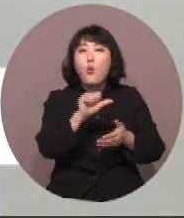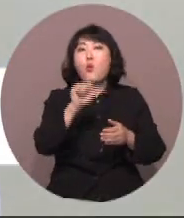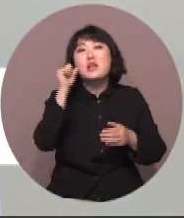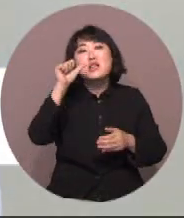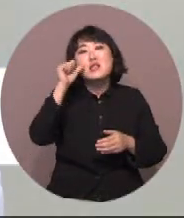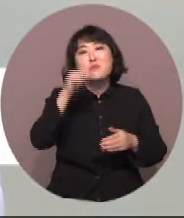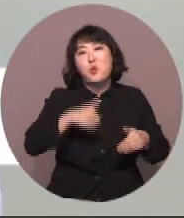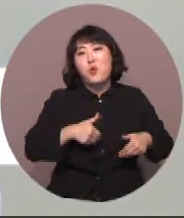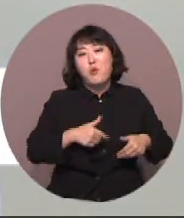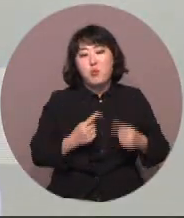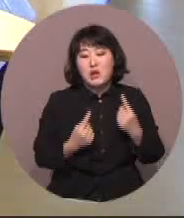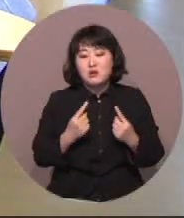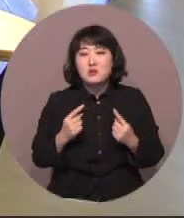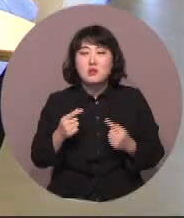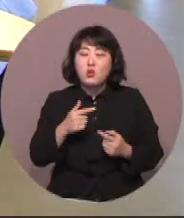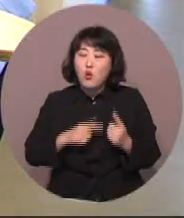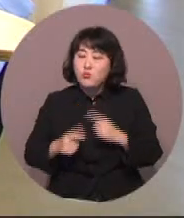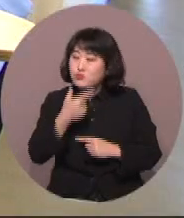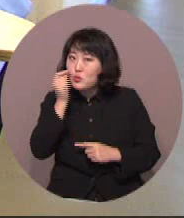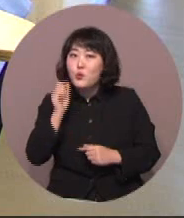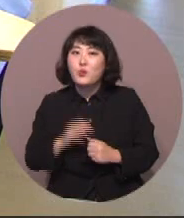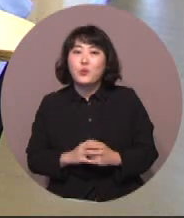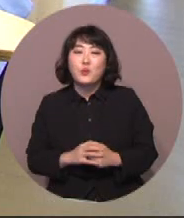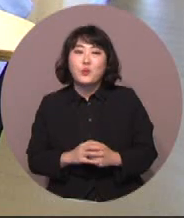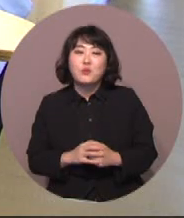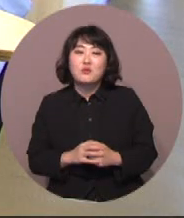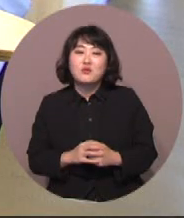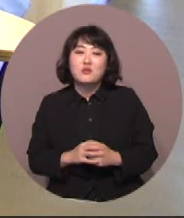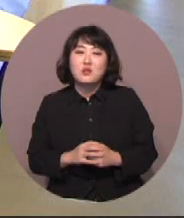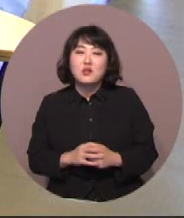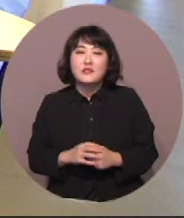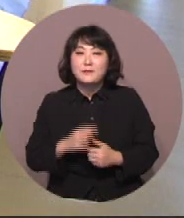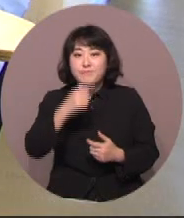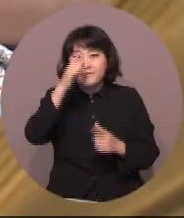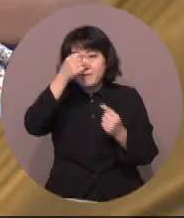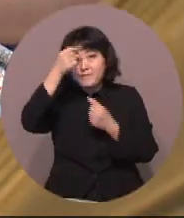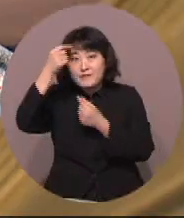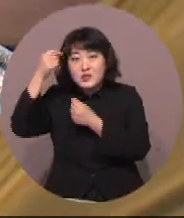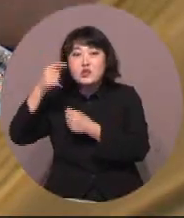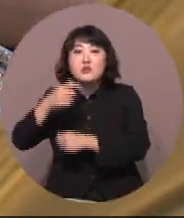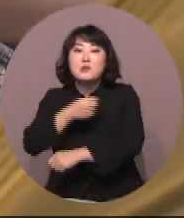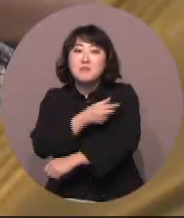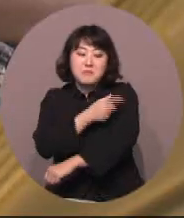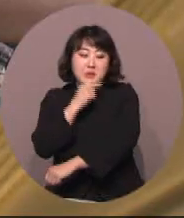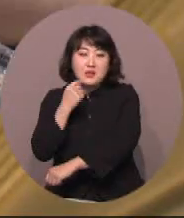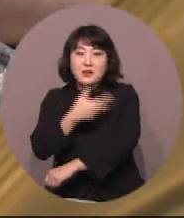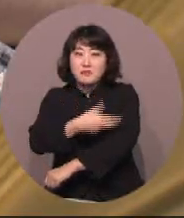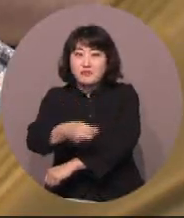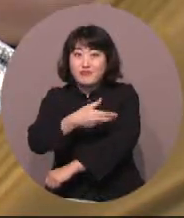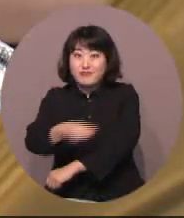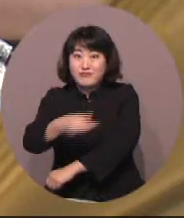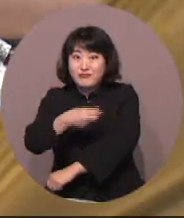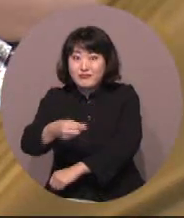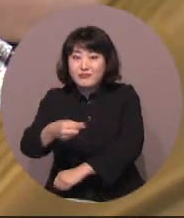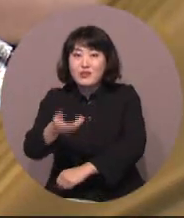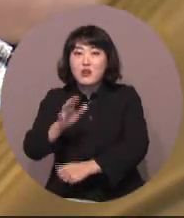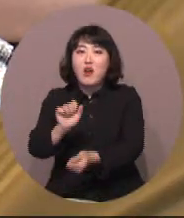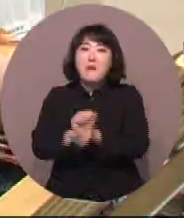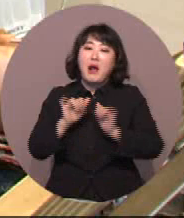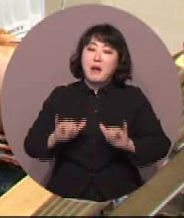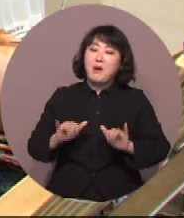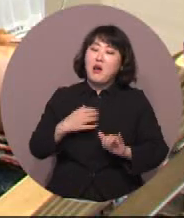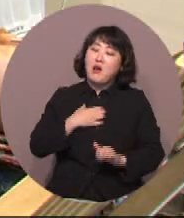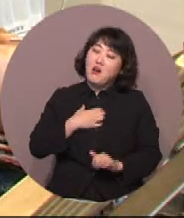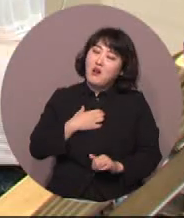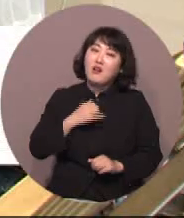못 미치고 있습니다 주기적으로 헌혈을 하던 시민들도 감염에 대한 걱정에 꺼리는 경우가 우선 많습니다